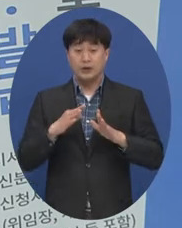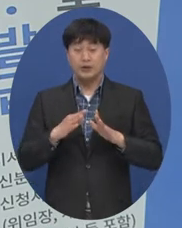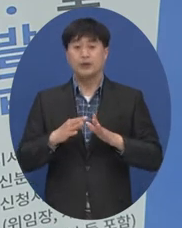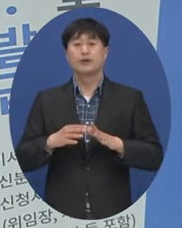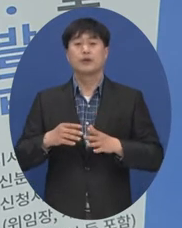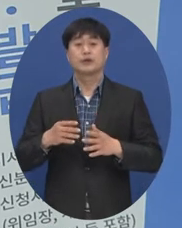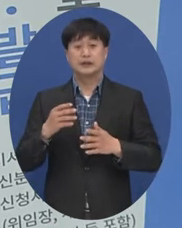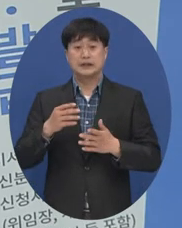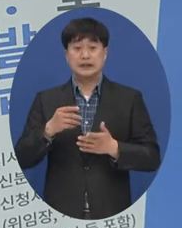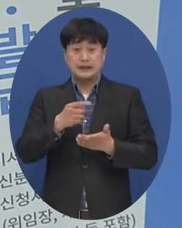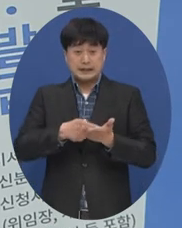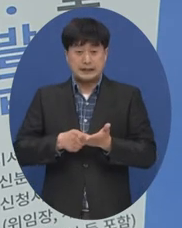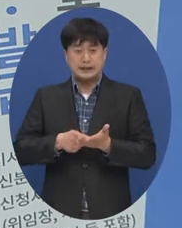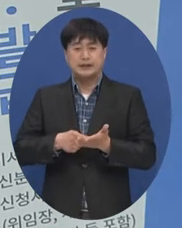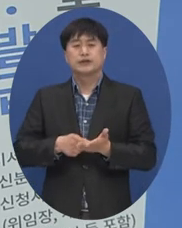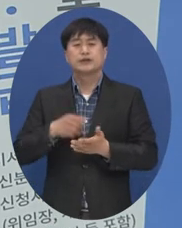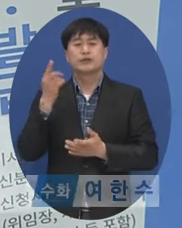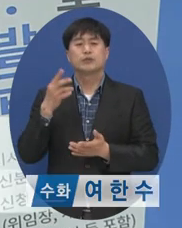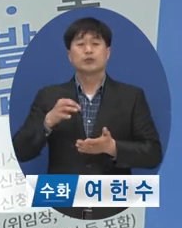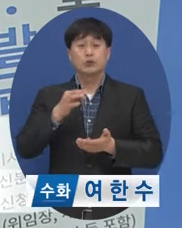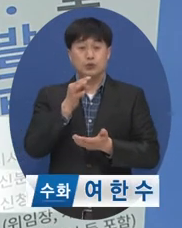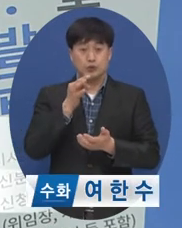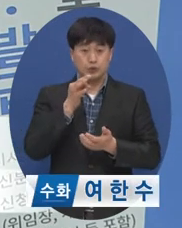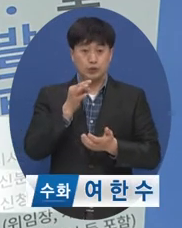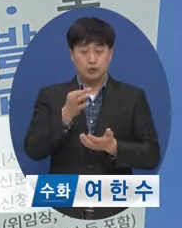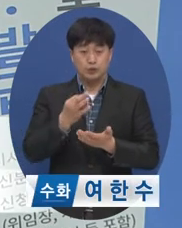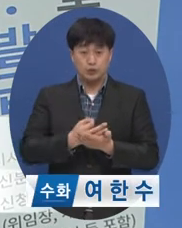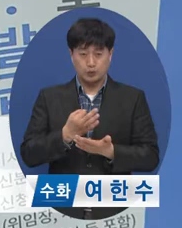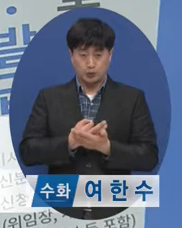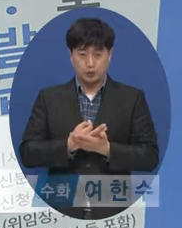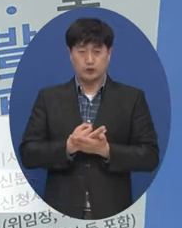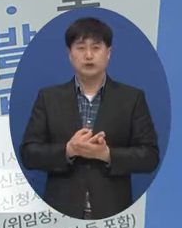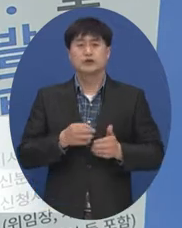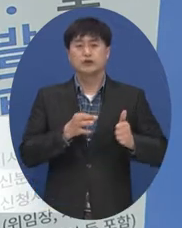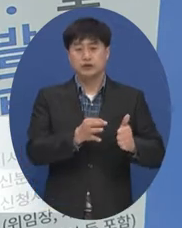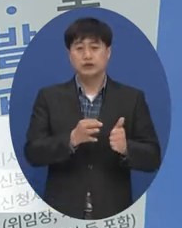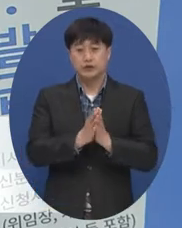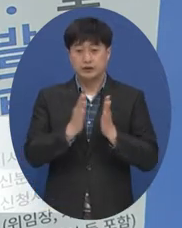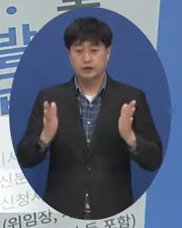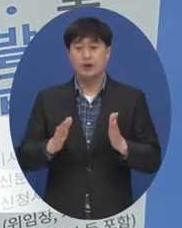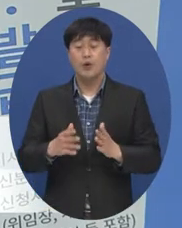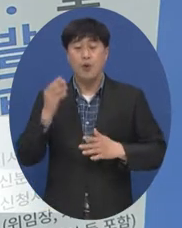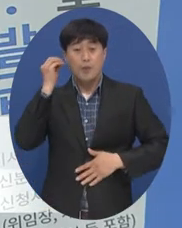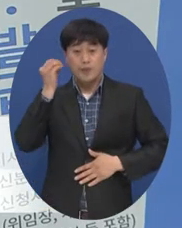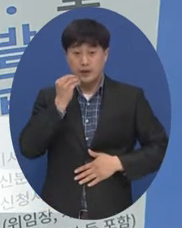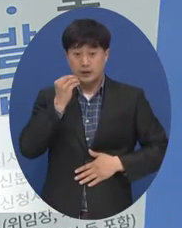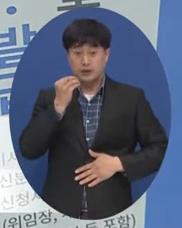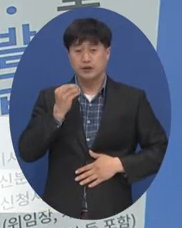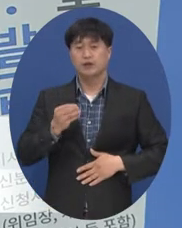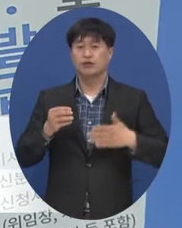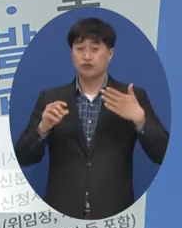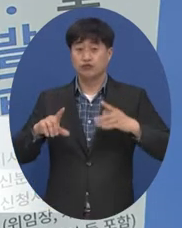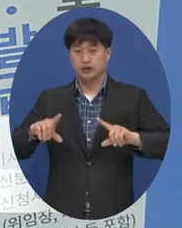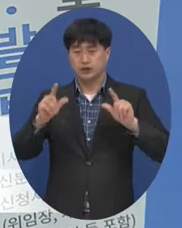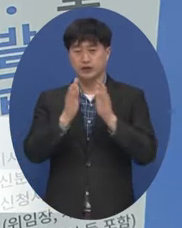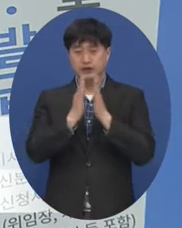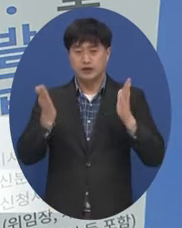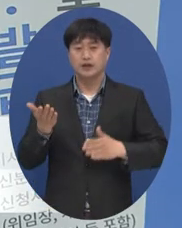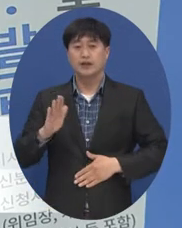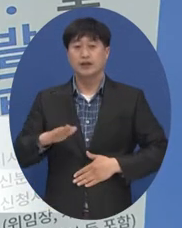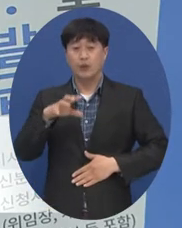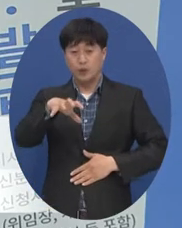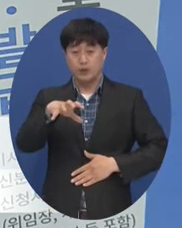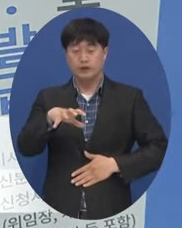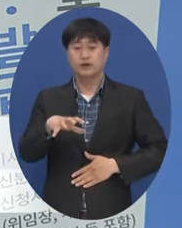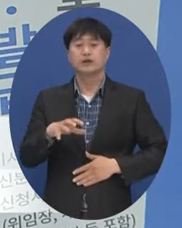경기도 재난기본소득 현장 신청이 시작됐습니다. 온라인 신청은 경기도청 홈페이지에 이미 지난 9일에 열렸죠.